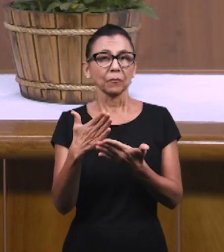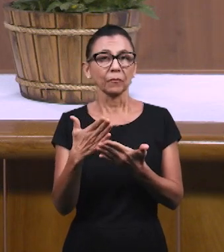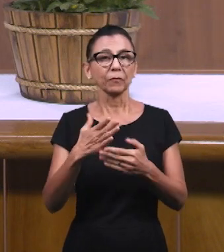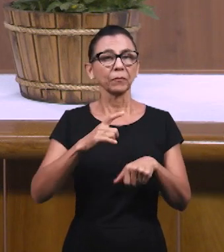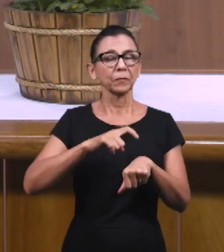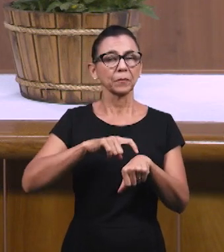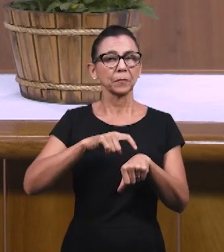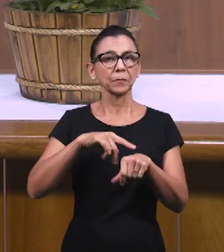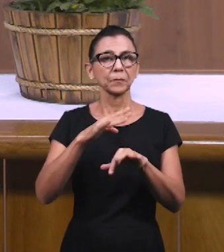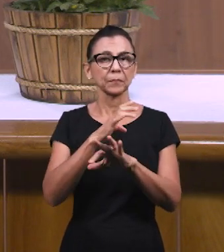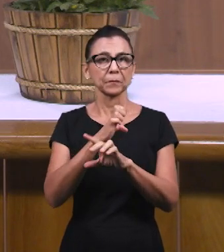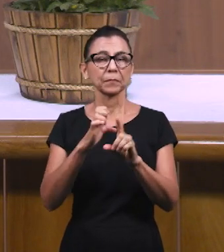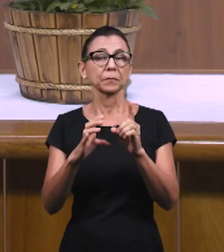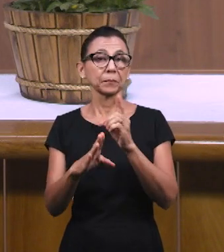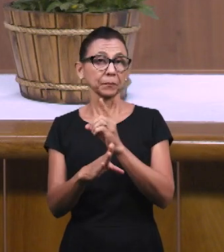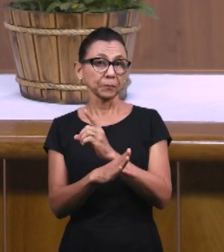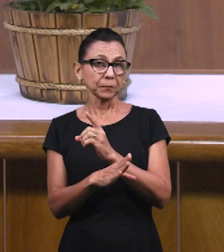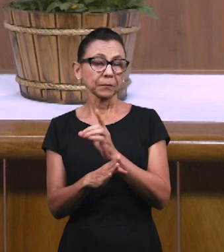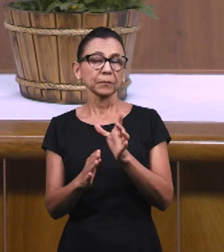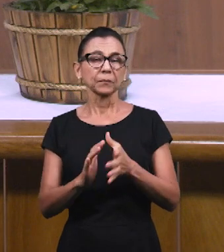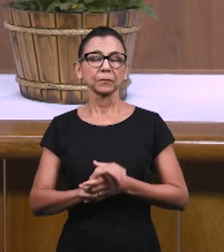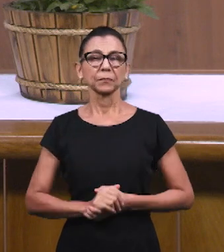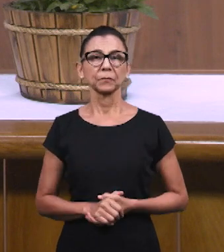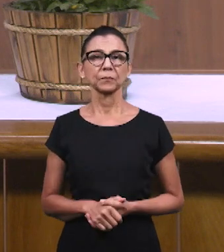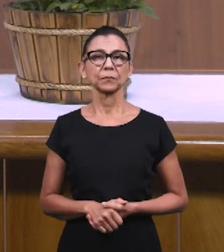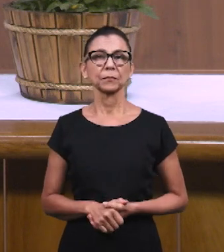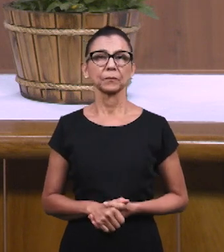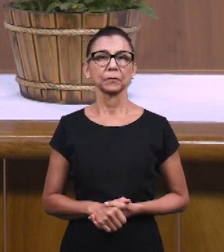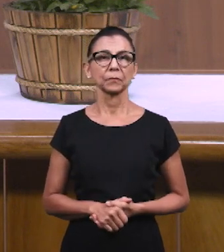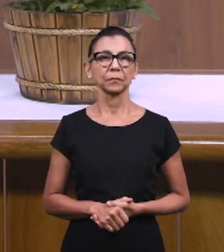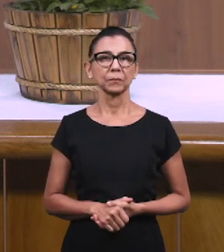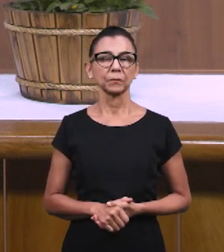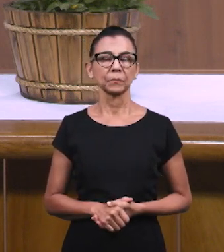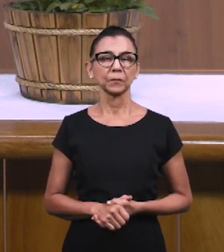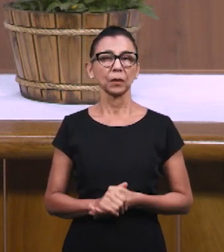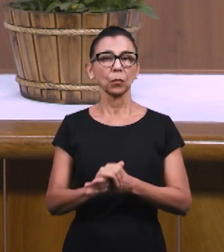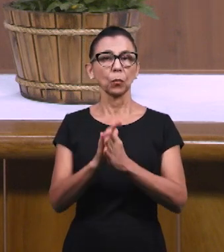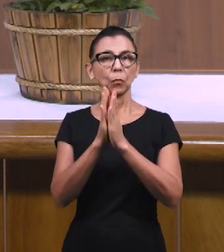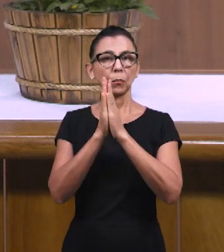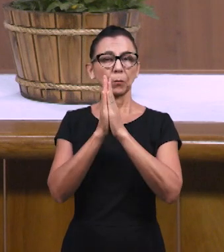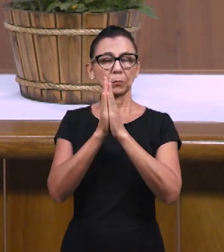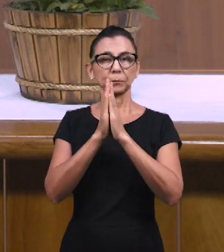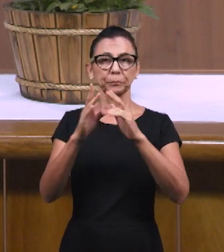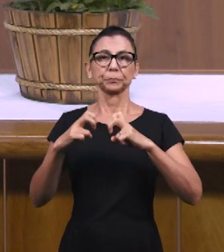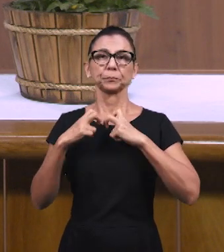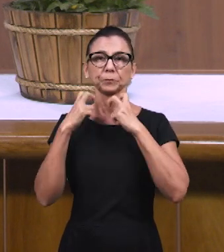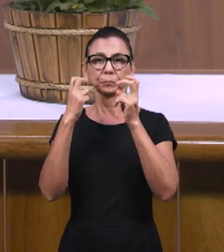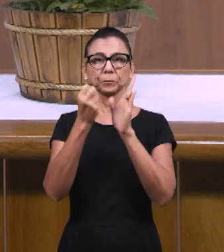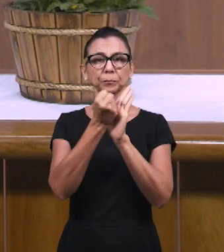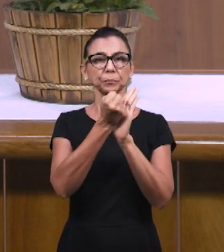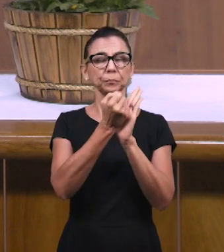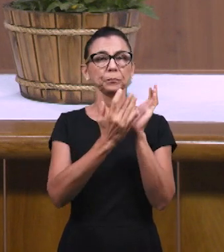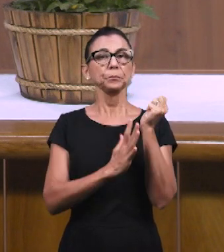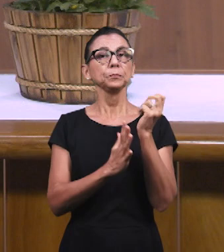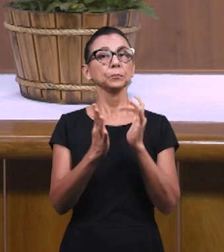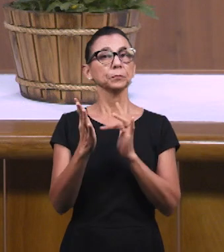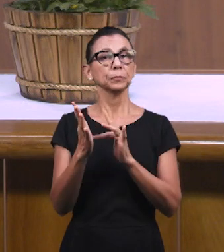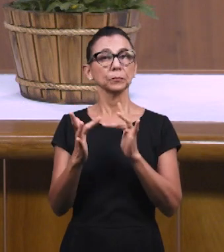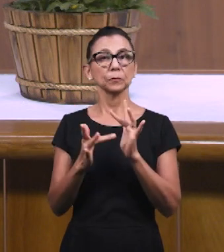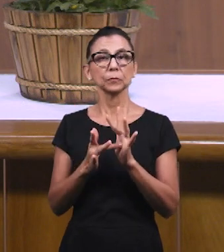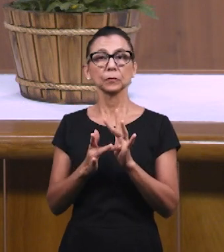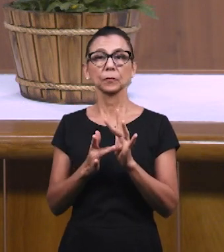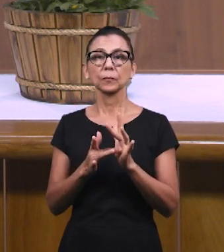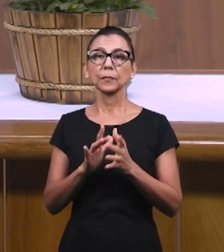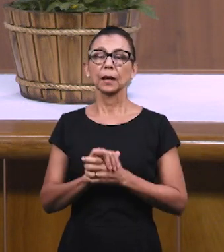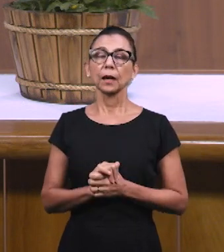allons commencer ce moment de l'école biblique, ce culte. Nous allons le faire par une prière et nous allons clamer par le sang de Jésus.